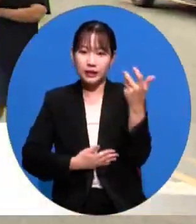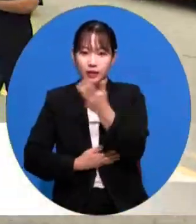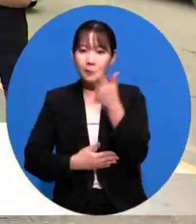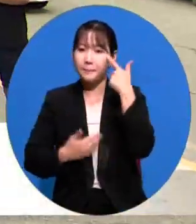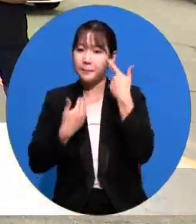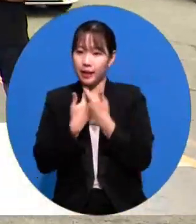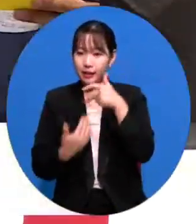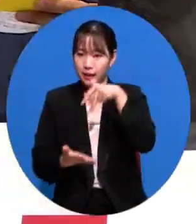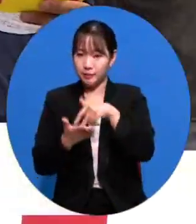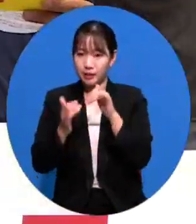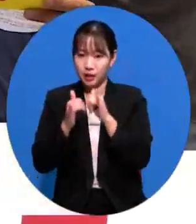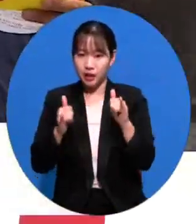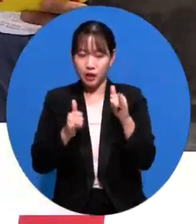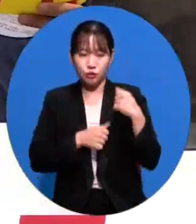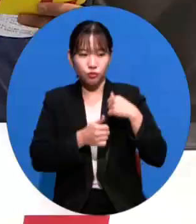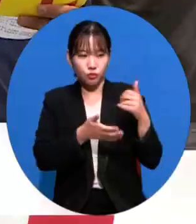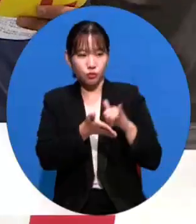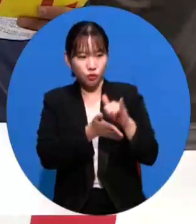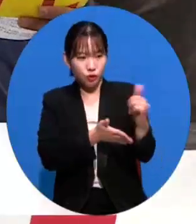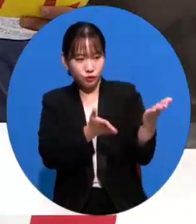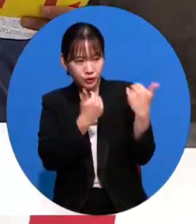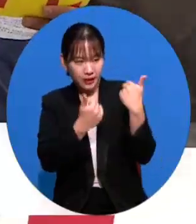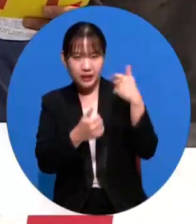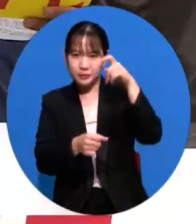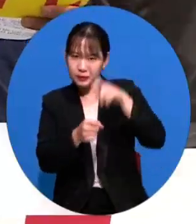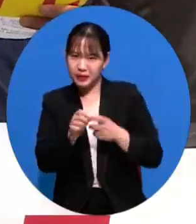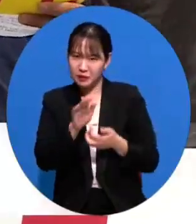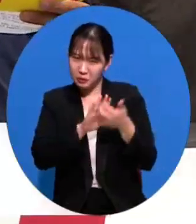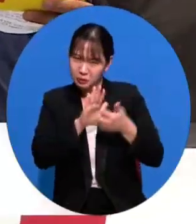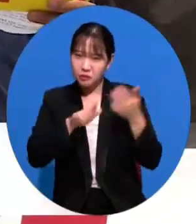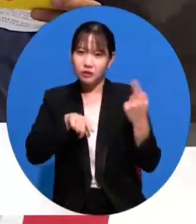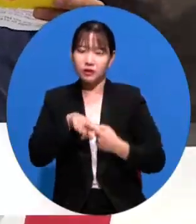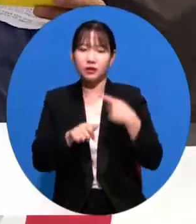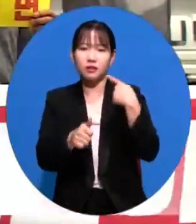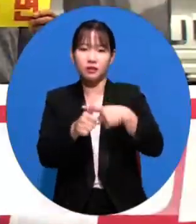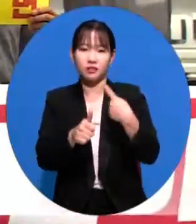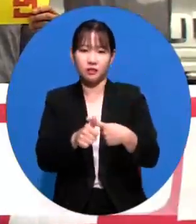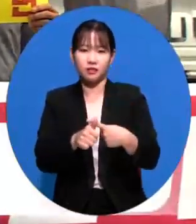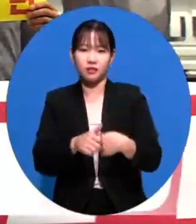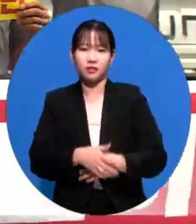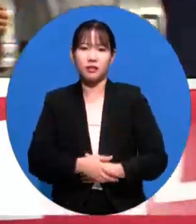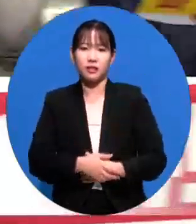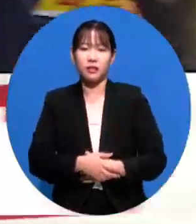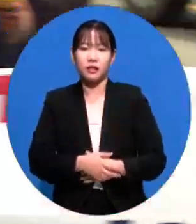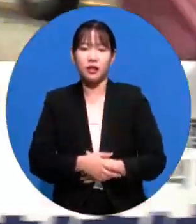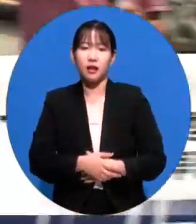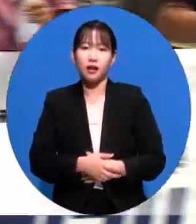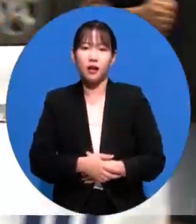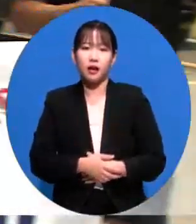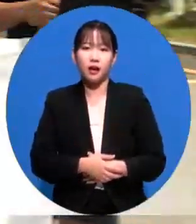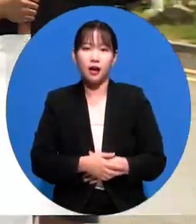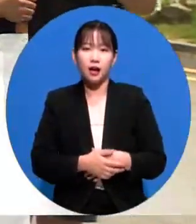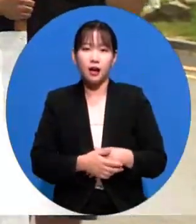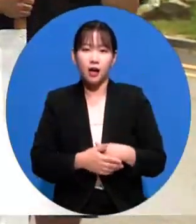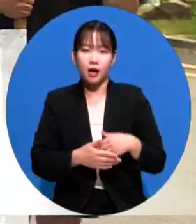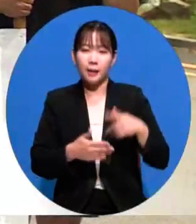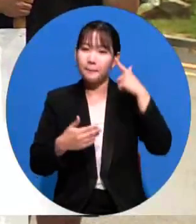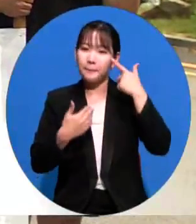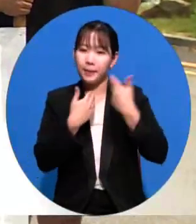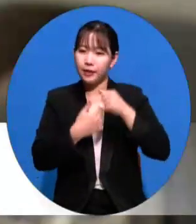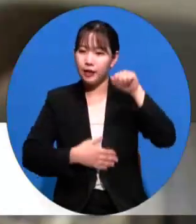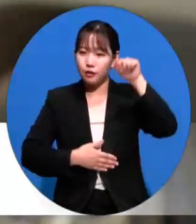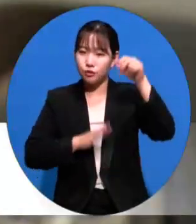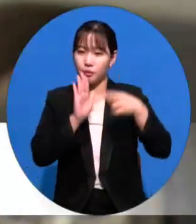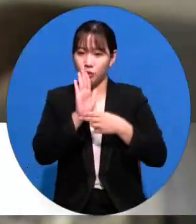주민들은 군공항을 유치하기 위한 꼼수에 불과하다고 비판했습니다. 전투비행장 강행 반대 투쟁본부는